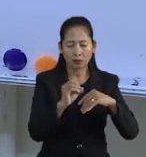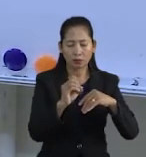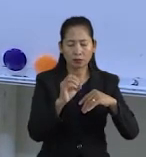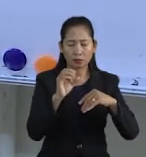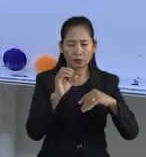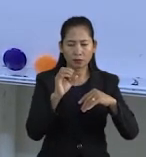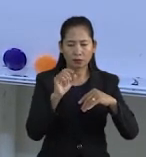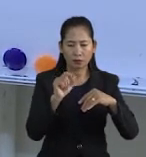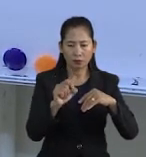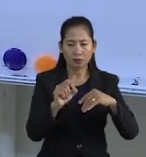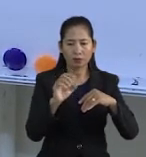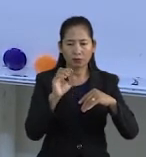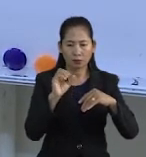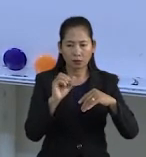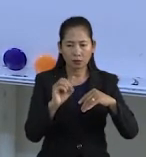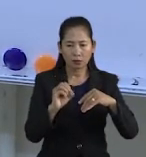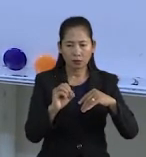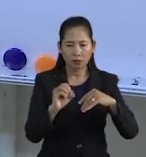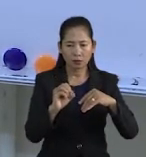Xôn chơi